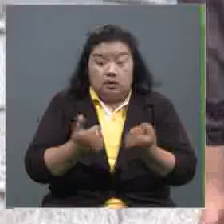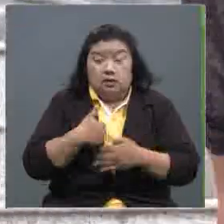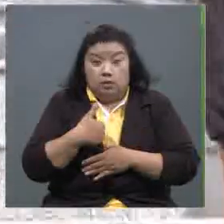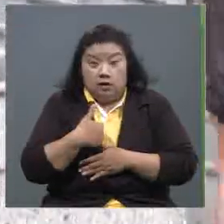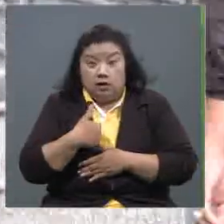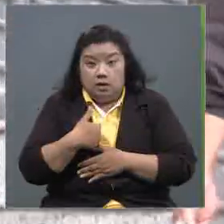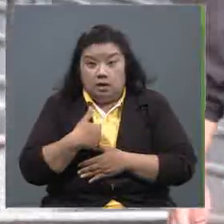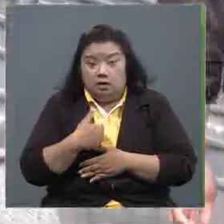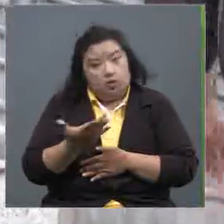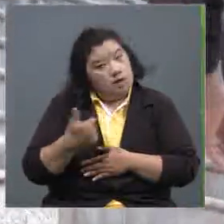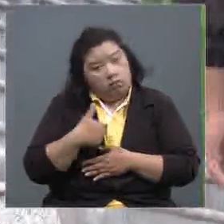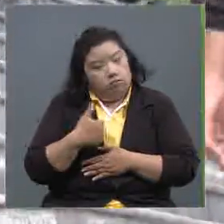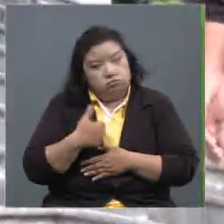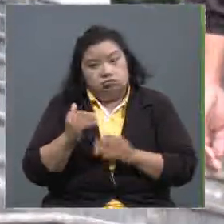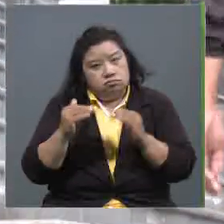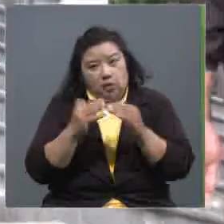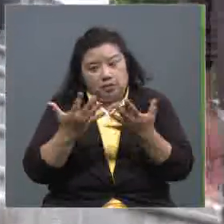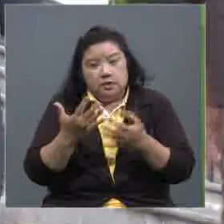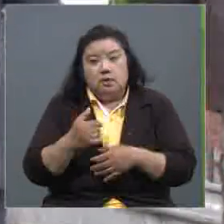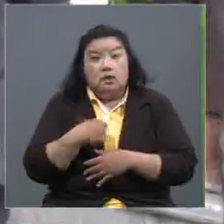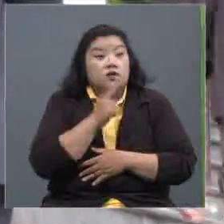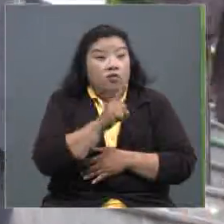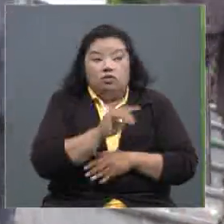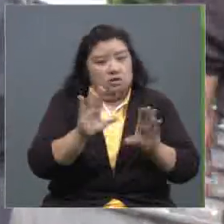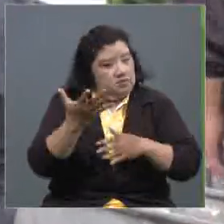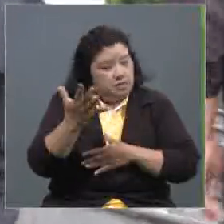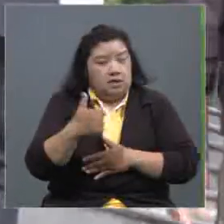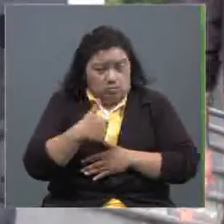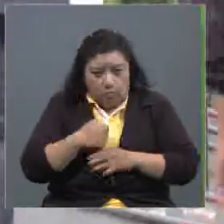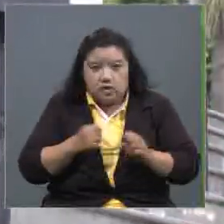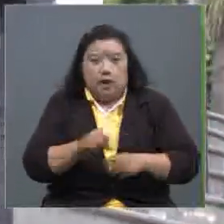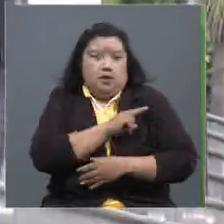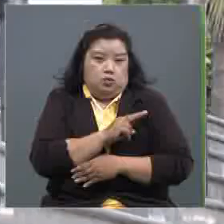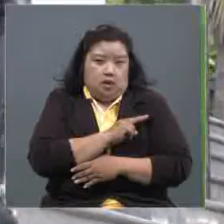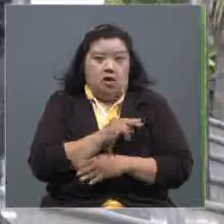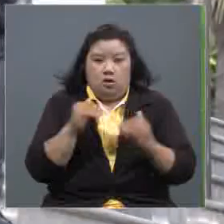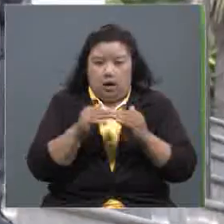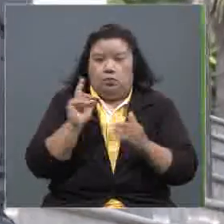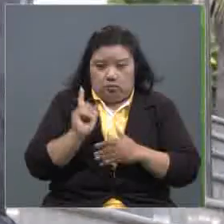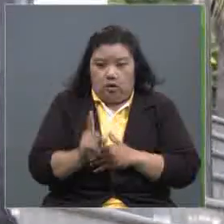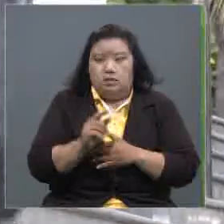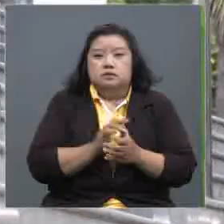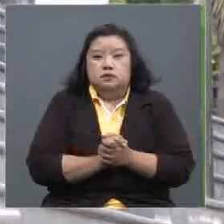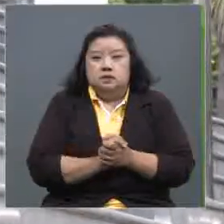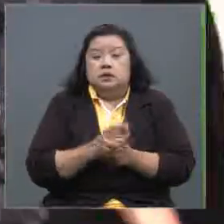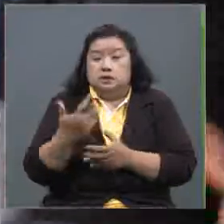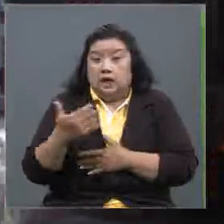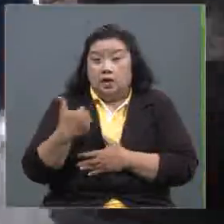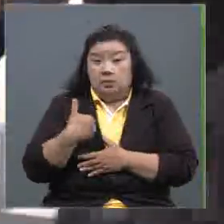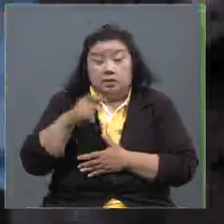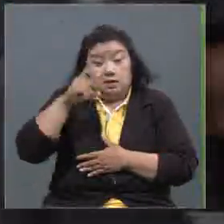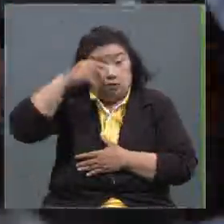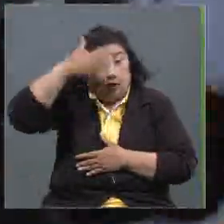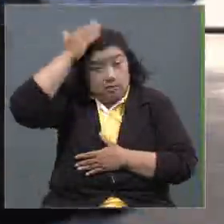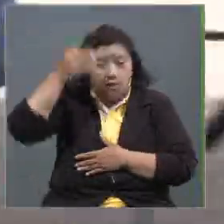ายังไม่ได้รับความยุติธรรมจึงยังไม่ถอนฟ้องใครแล้วก็จะเดินหน้าหาความยุติธรรมให้กับตัวเองส่วนประเด็นที่นายอัจฉริยะเล่าให้ฟังเมื่อสัก